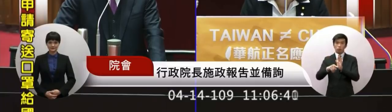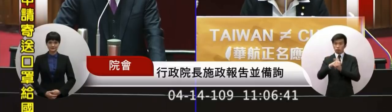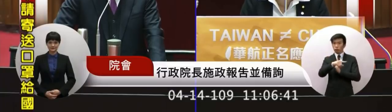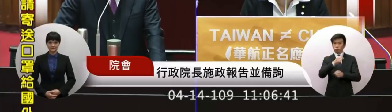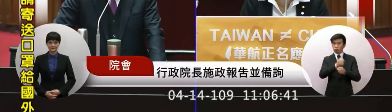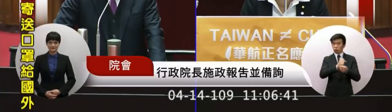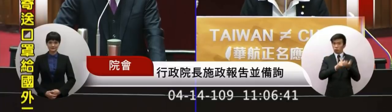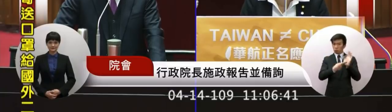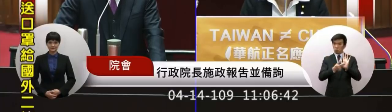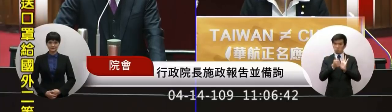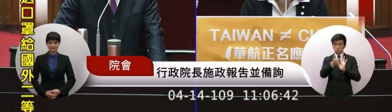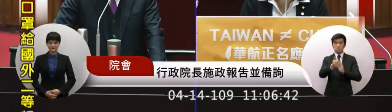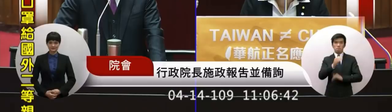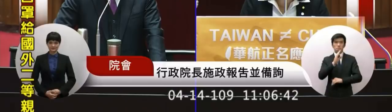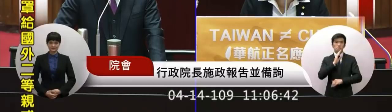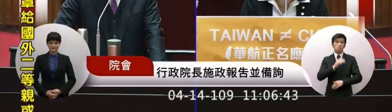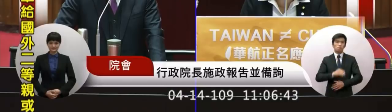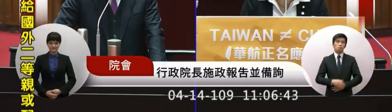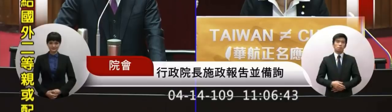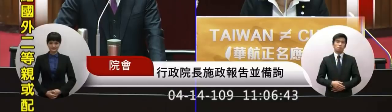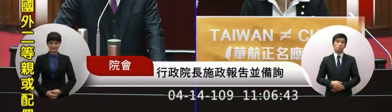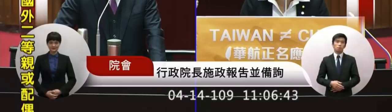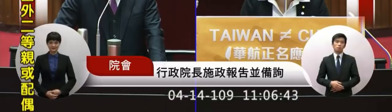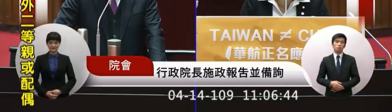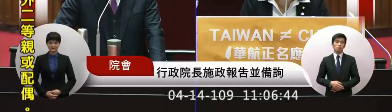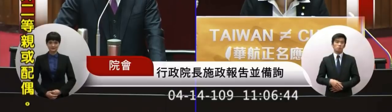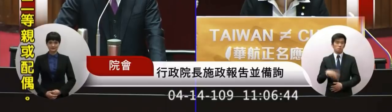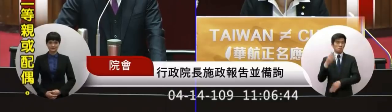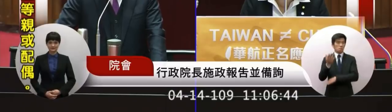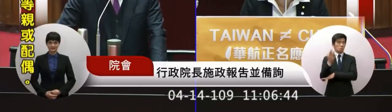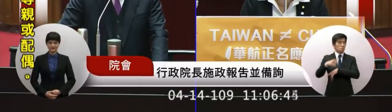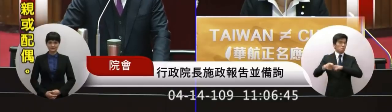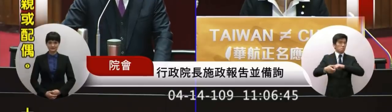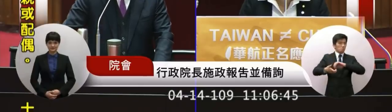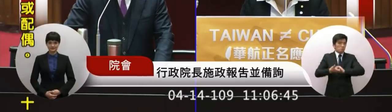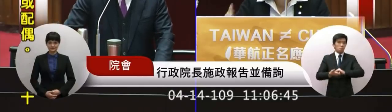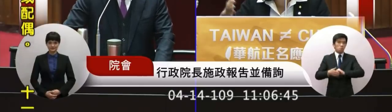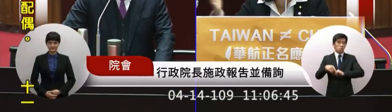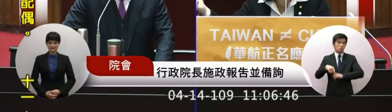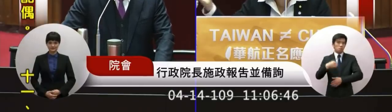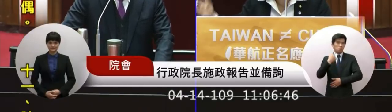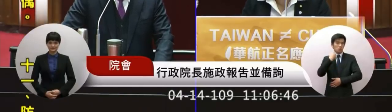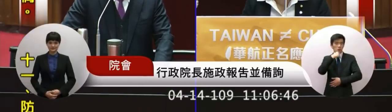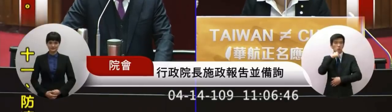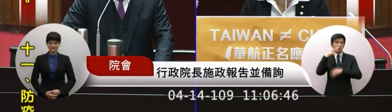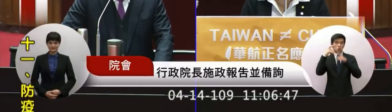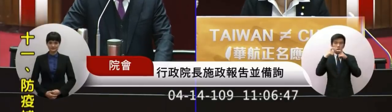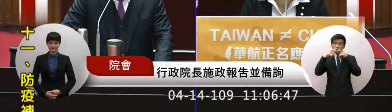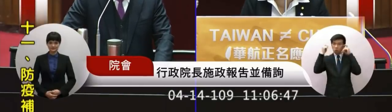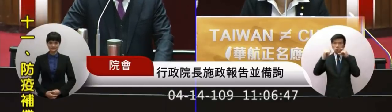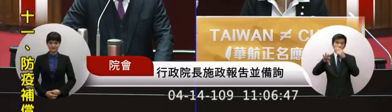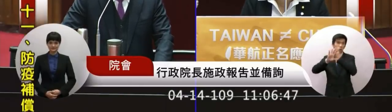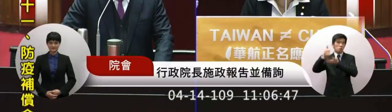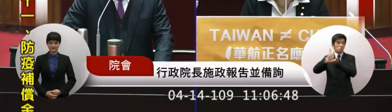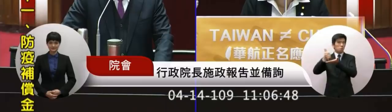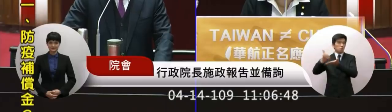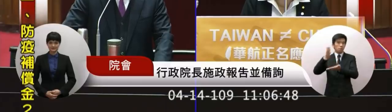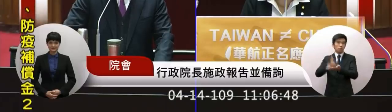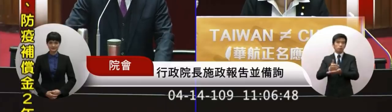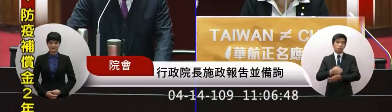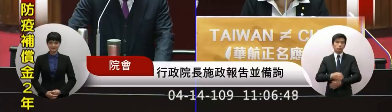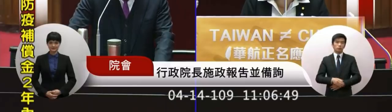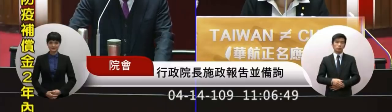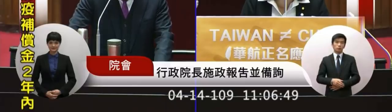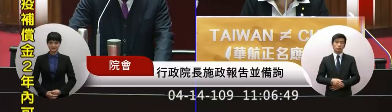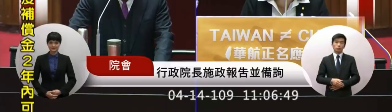非常好在這個過程讓我們的口罩不去出口的時候可以